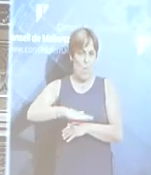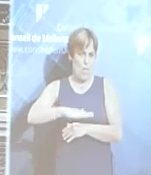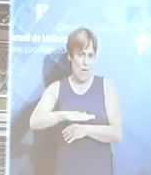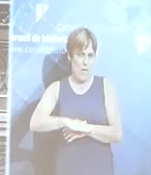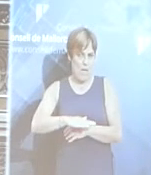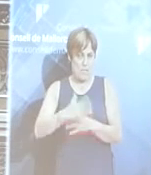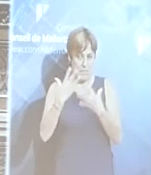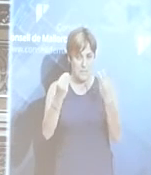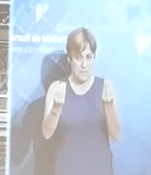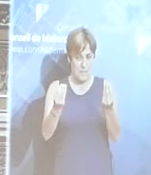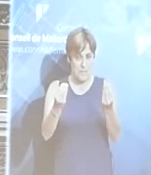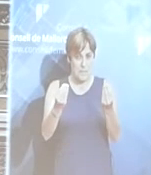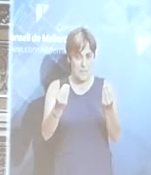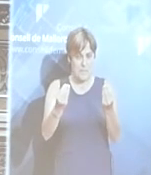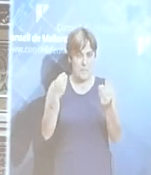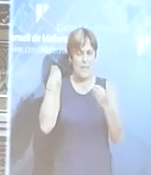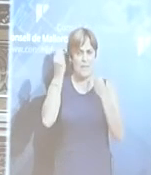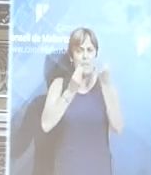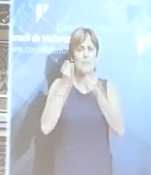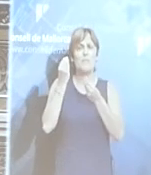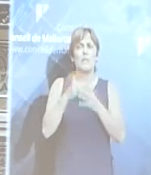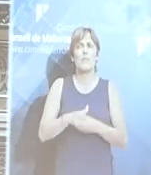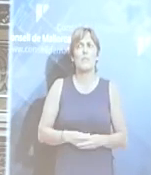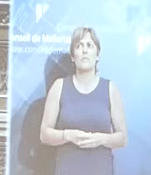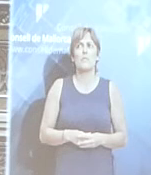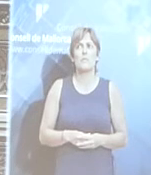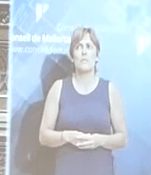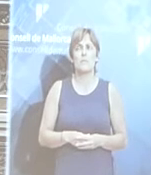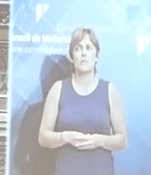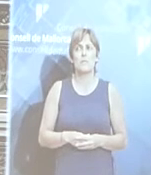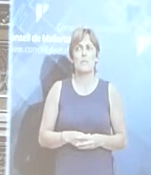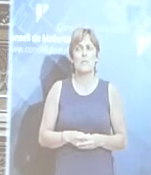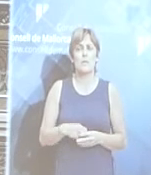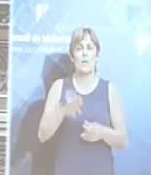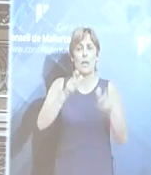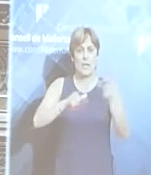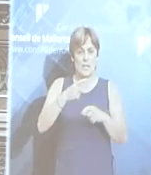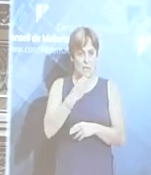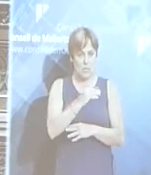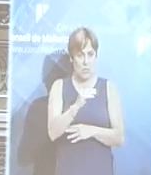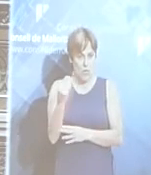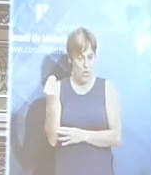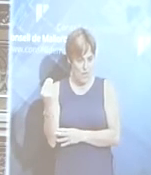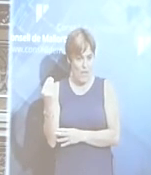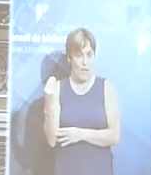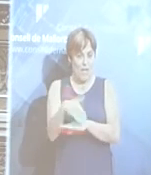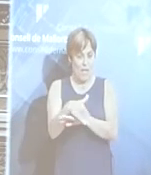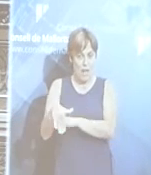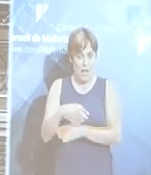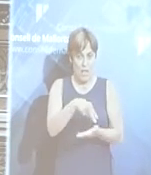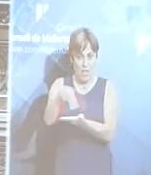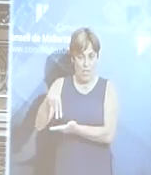M'explico. Creguin que aquest gent jove que va sortir al carrer, que diuen no el